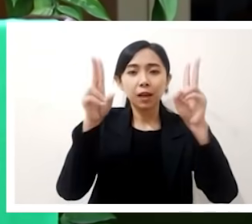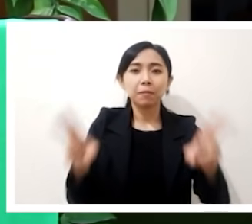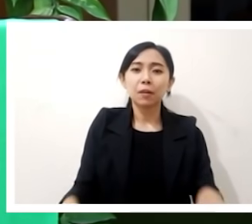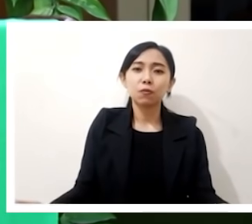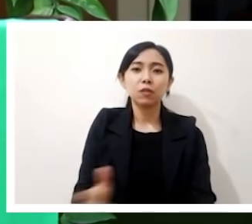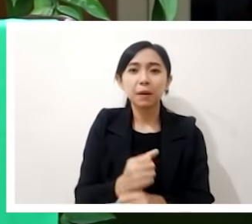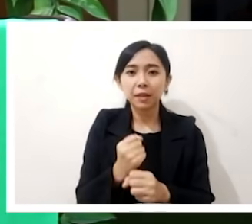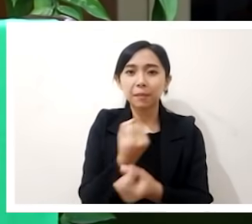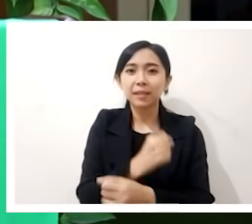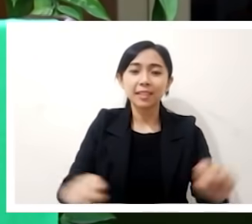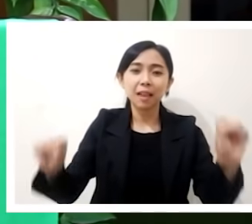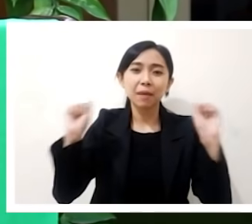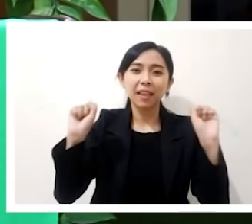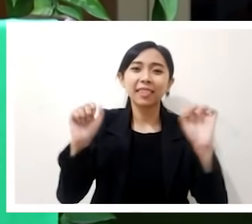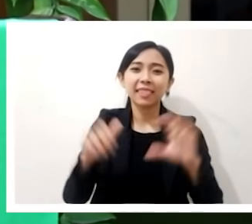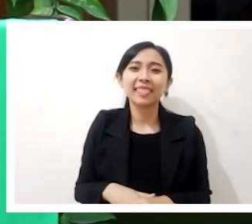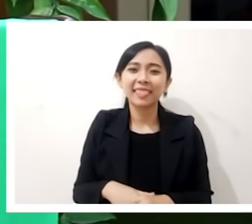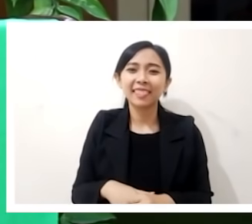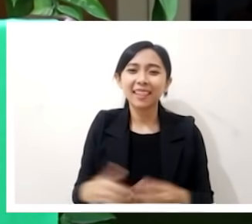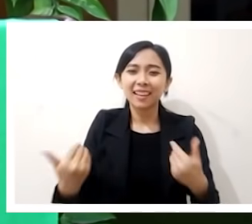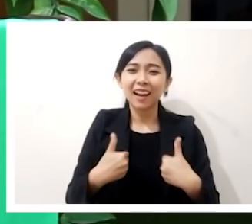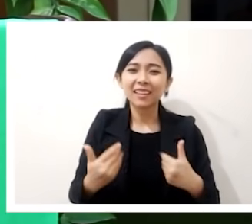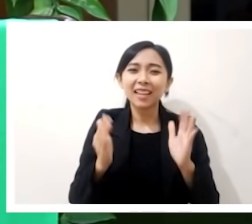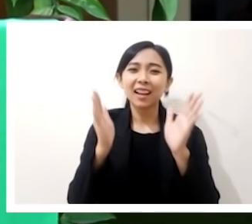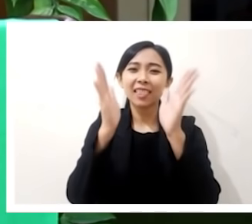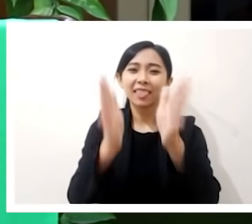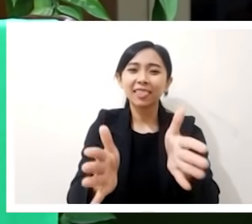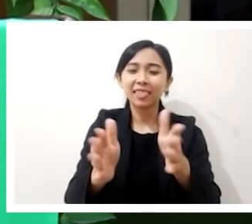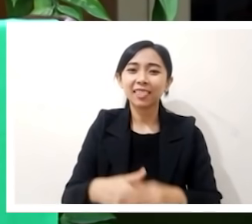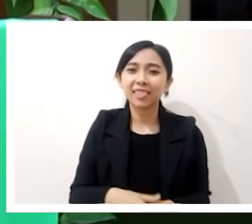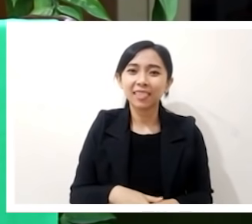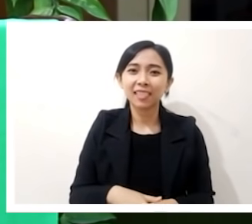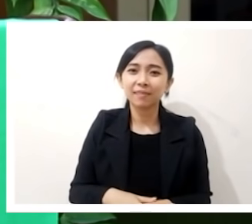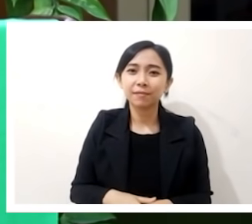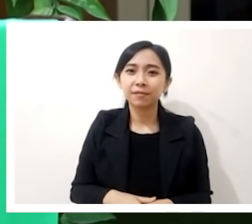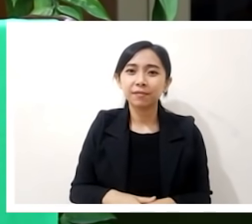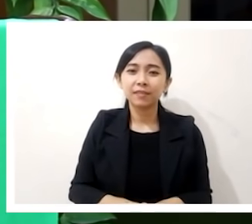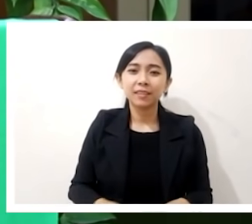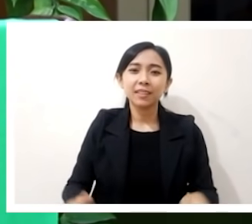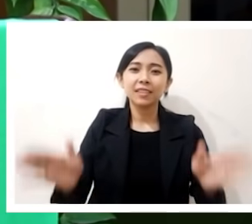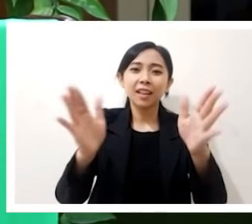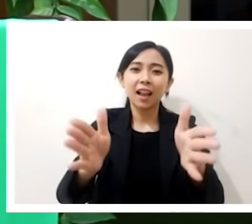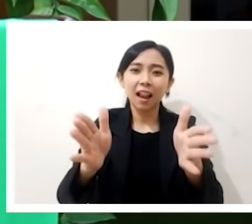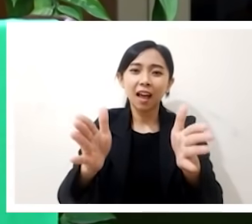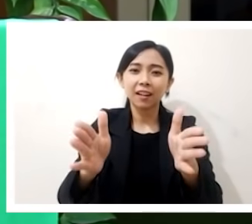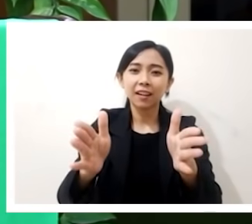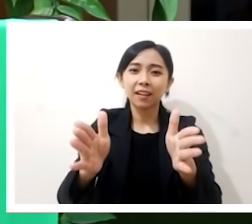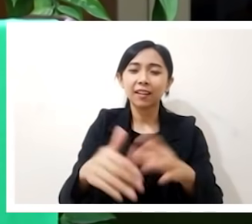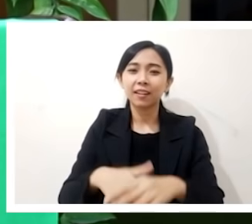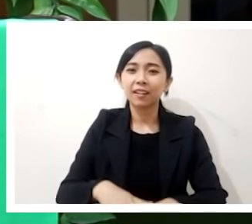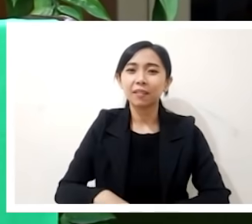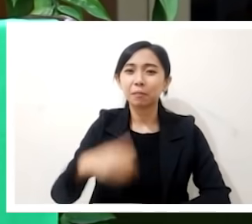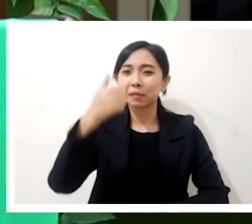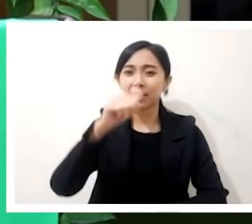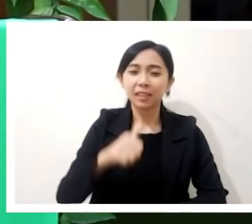beroleh keselamatan. Jalan yang ditempuhnya adalah jalan penderitaan, menjadi kurban di